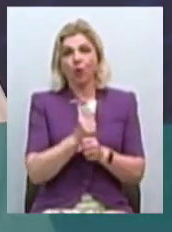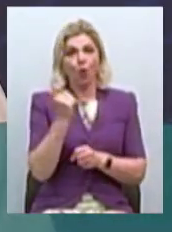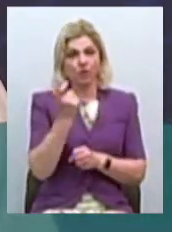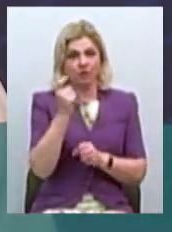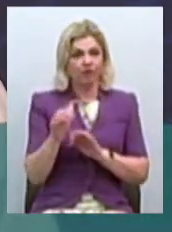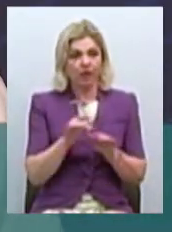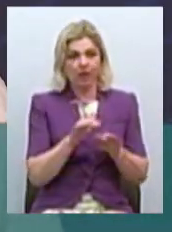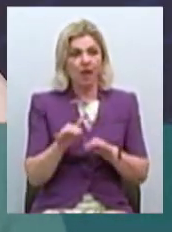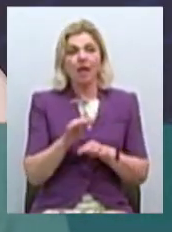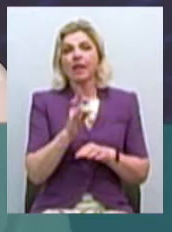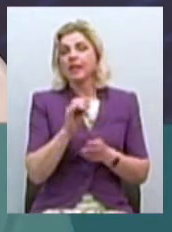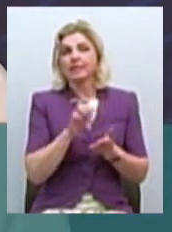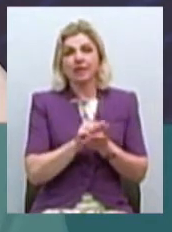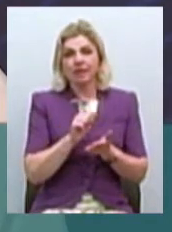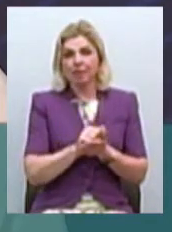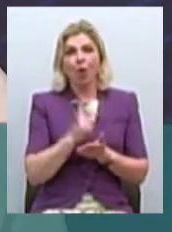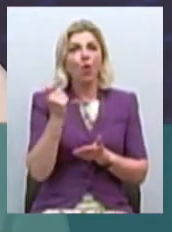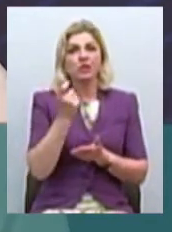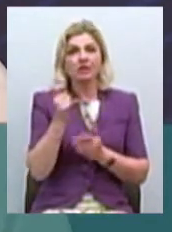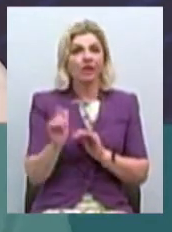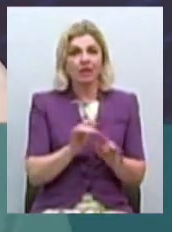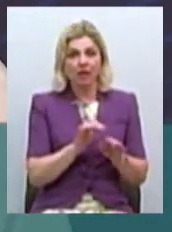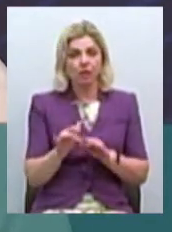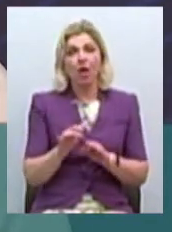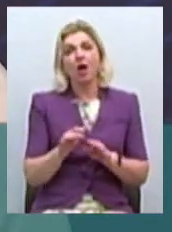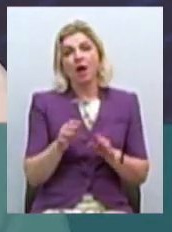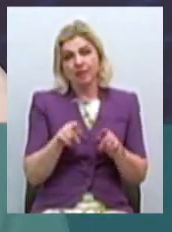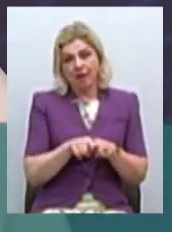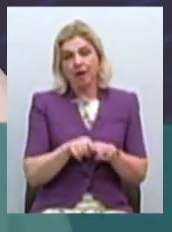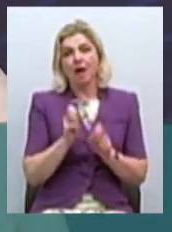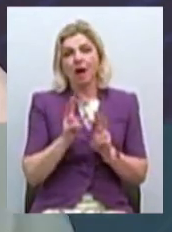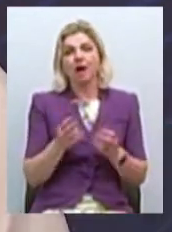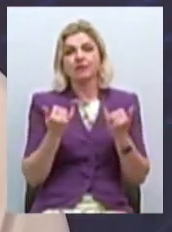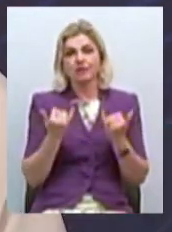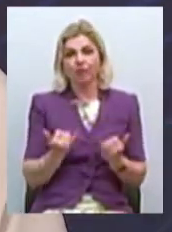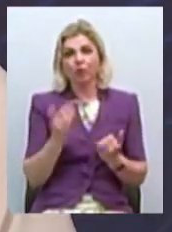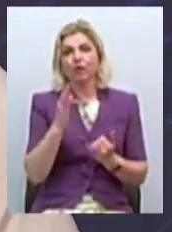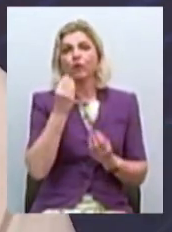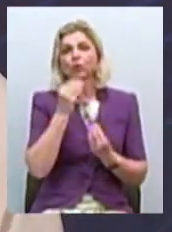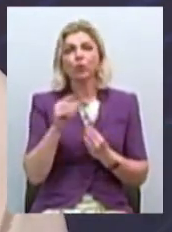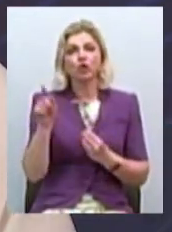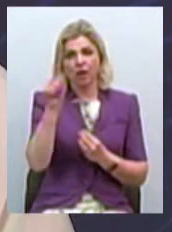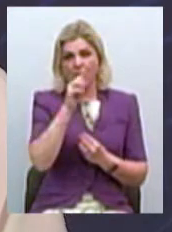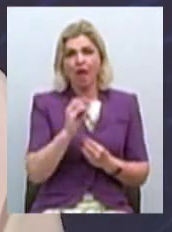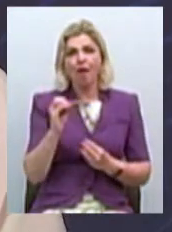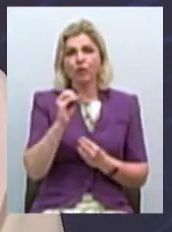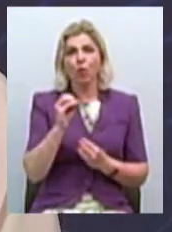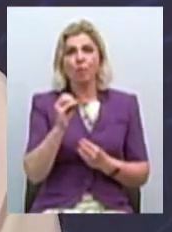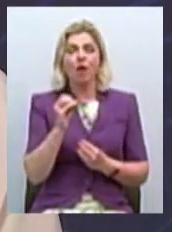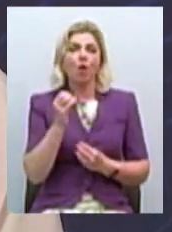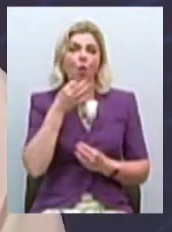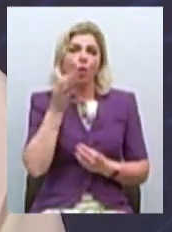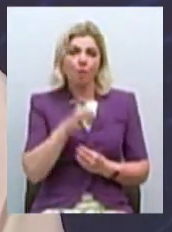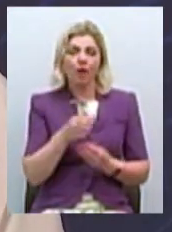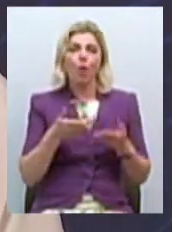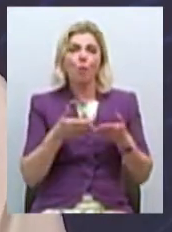будучи стивидором, не занимаясь стивидорной деятельностью. В общем-то так, как сегодня в лучших европейских практиках в портах